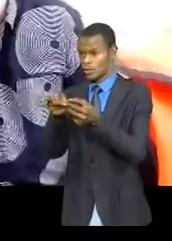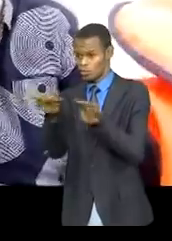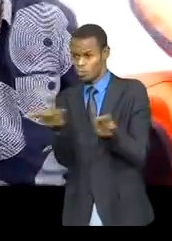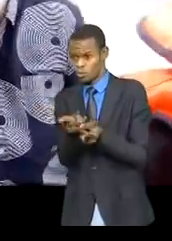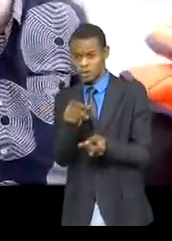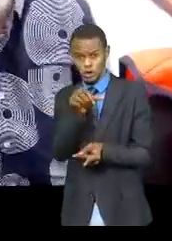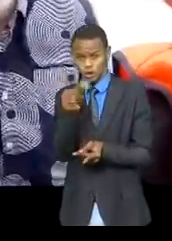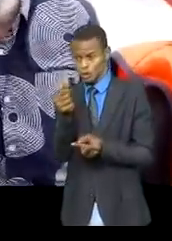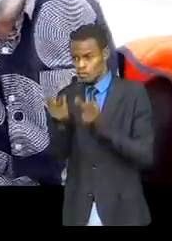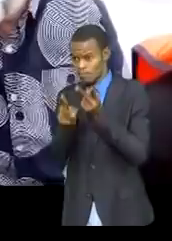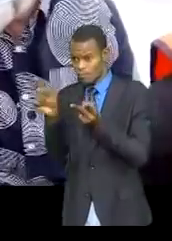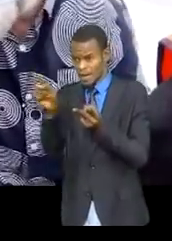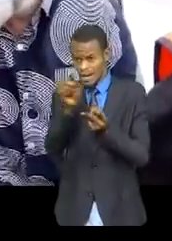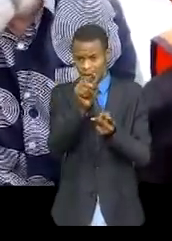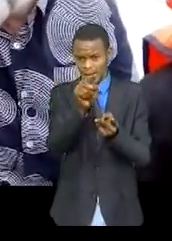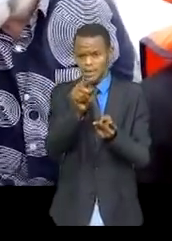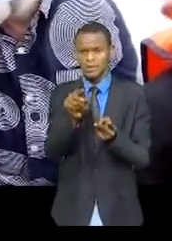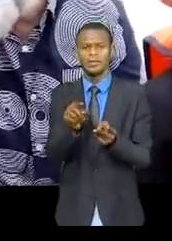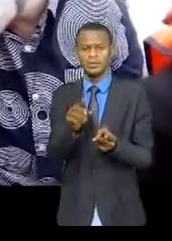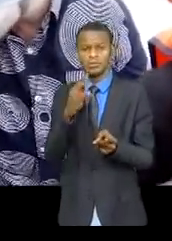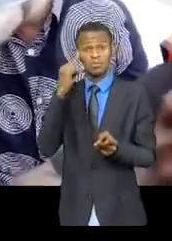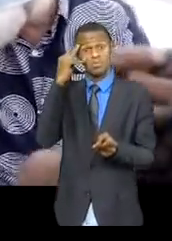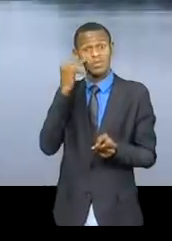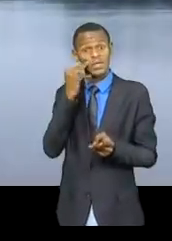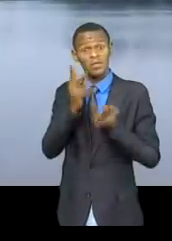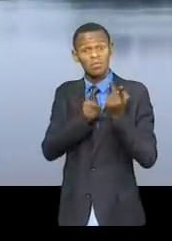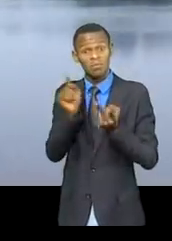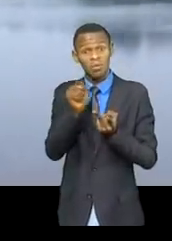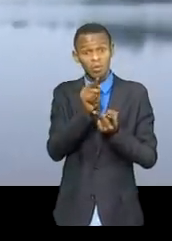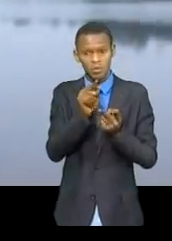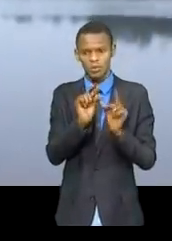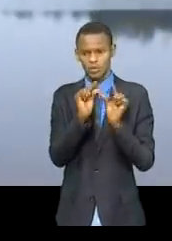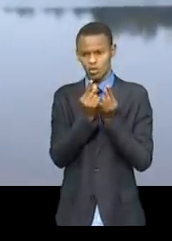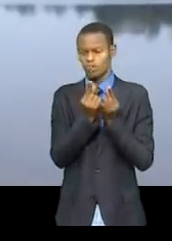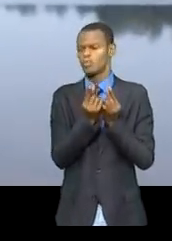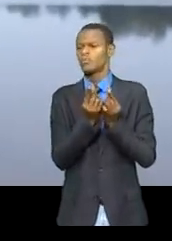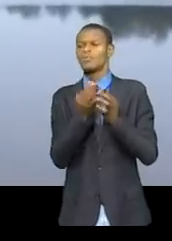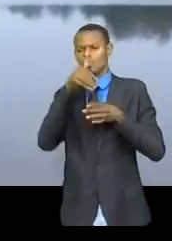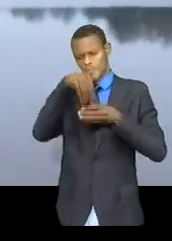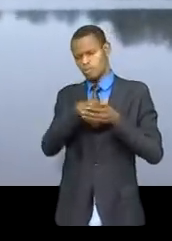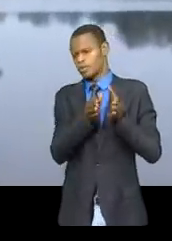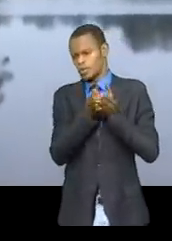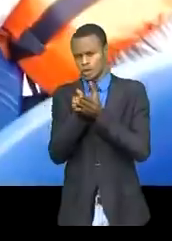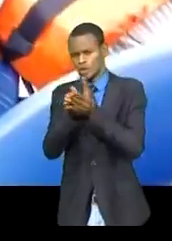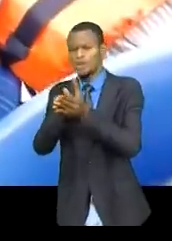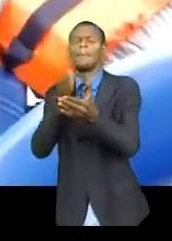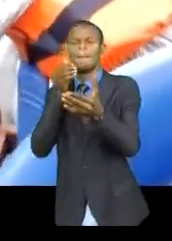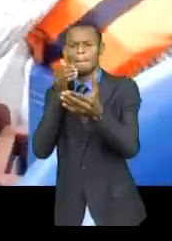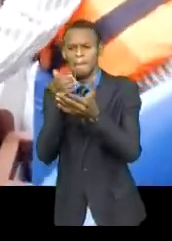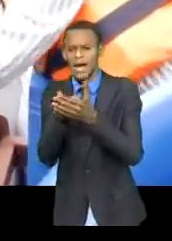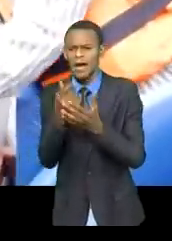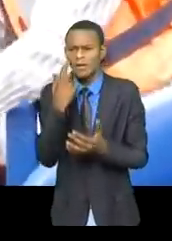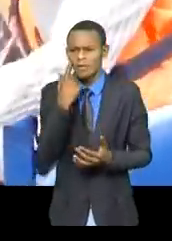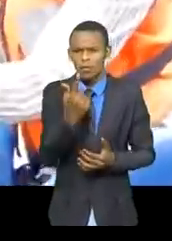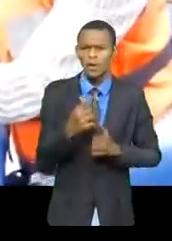tourisme et les responsables de l'ICSN de ce coin du pays projettent la construction de loges histoire de rendre plus attrayant ces